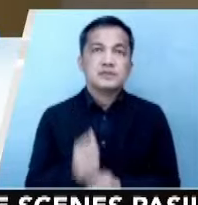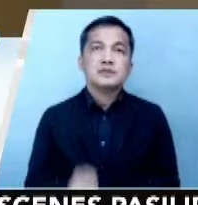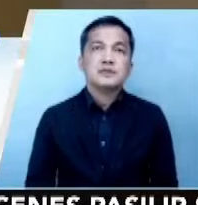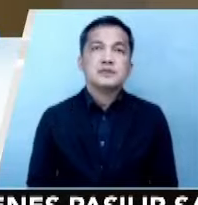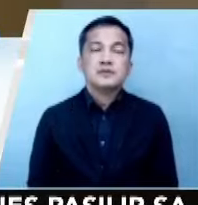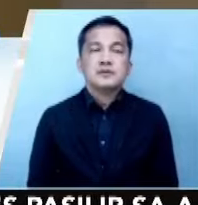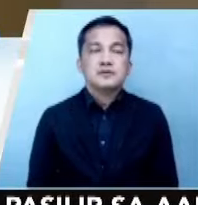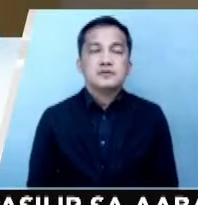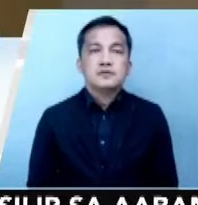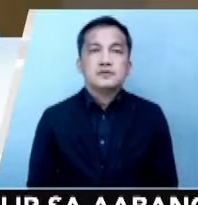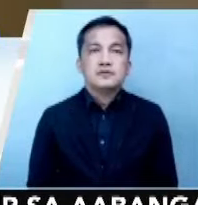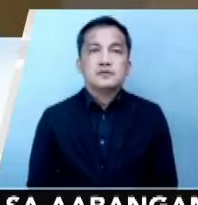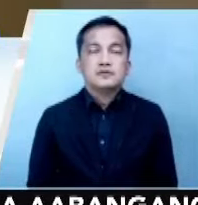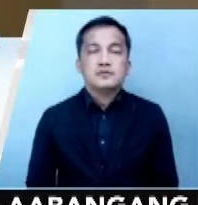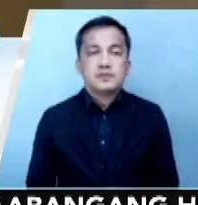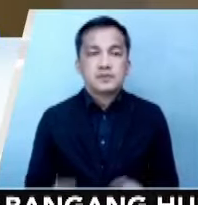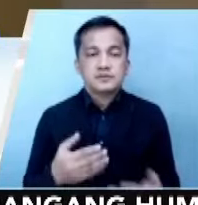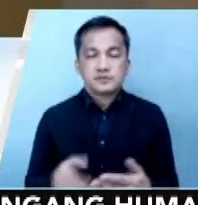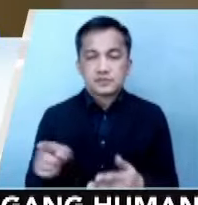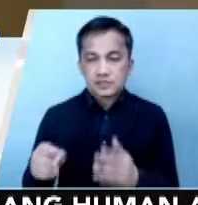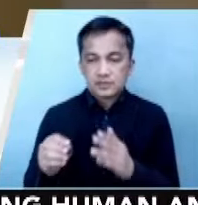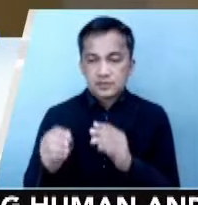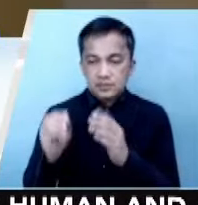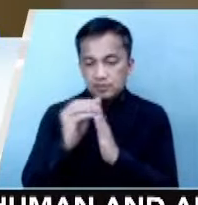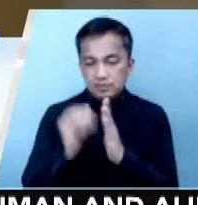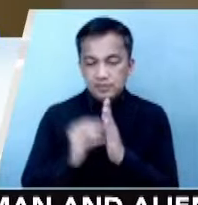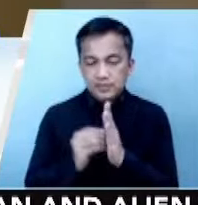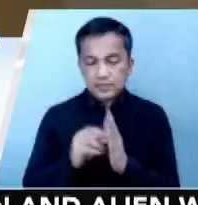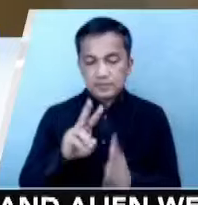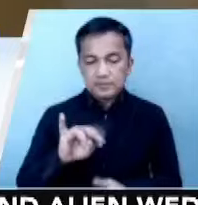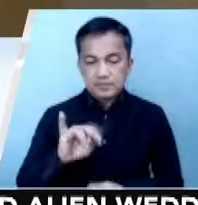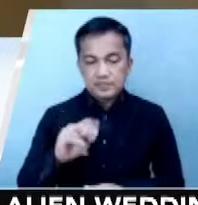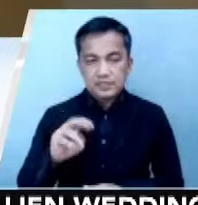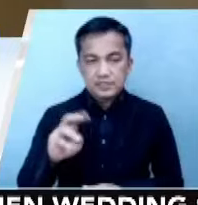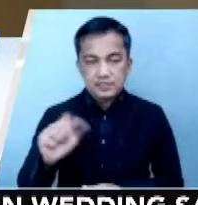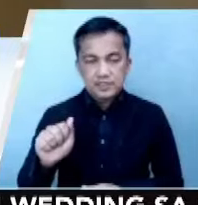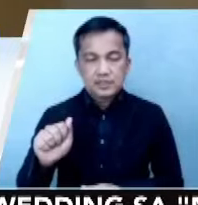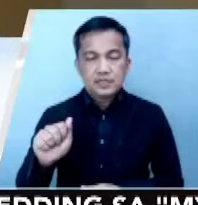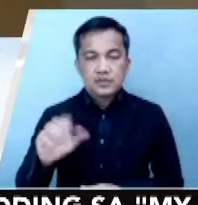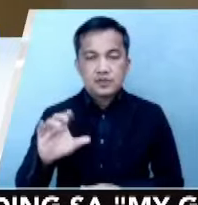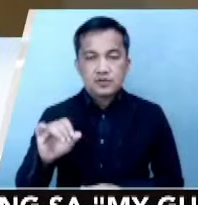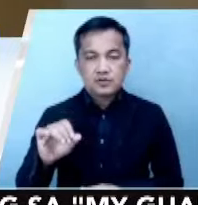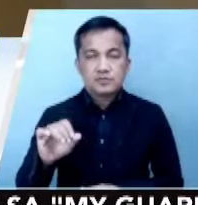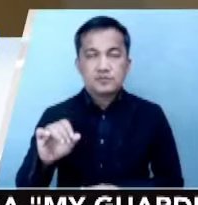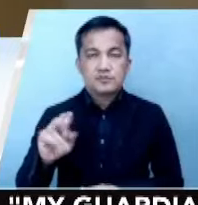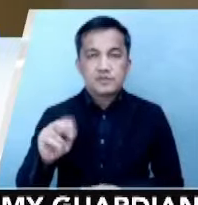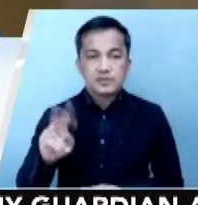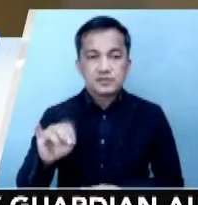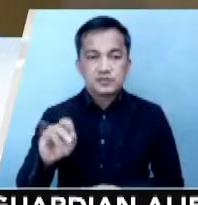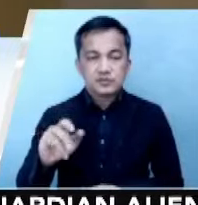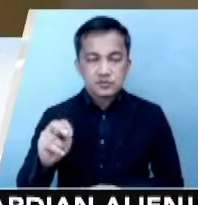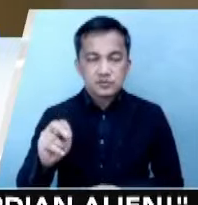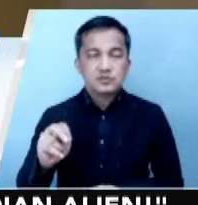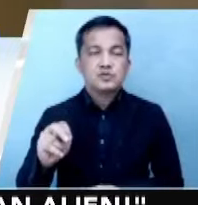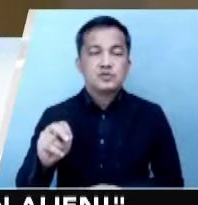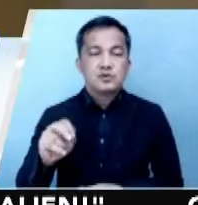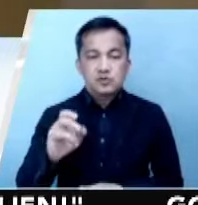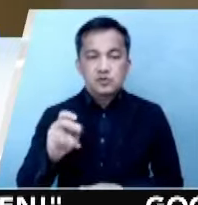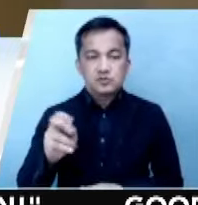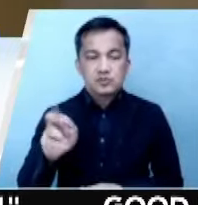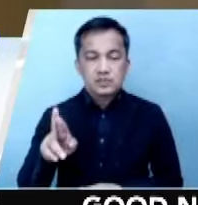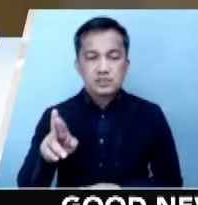sa sinasaad sa Vienna Convention on Consular Relations na dapat makapunta kaagad